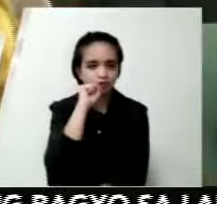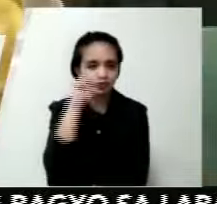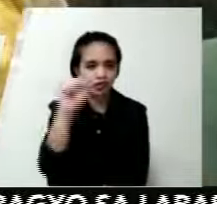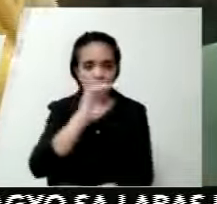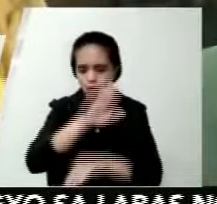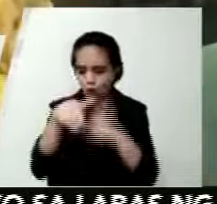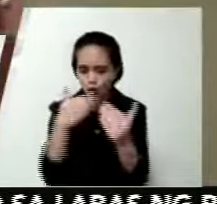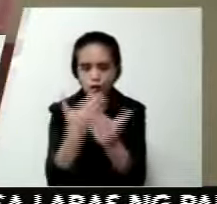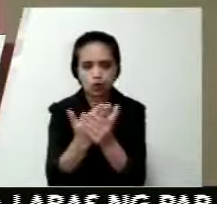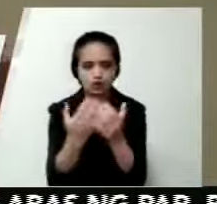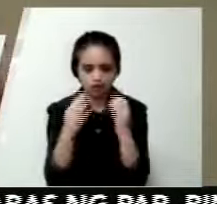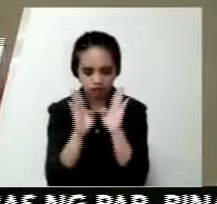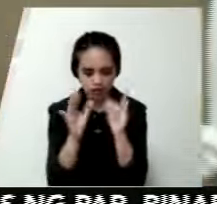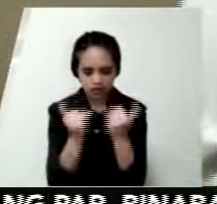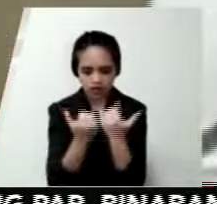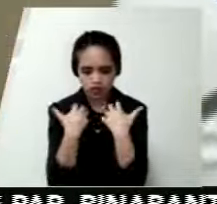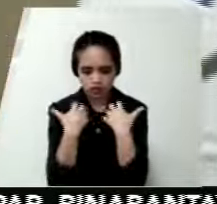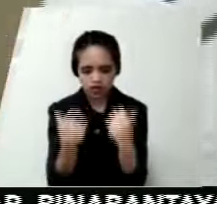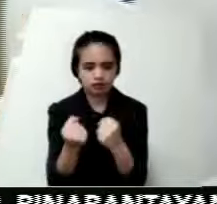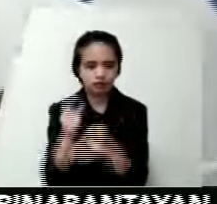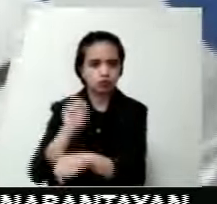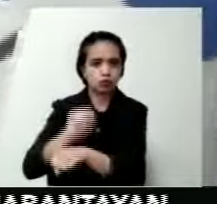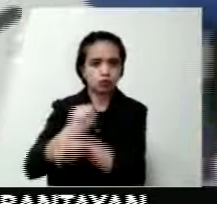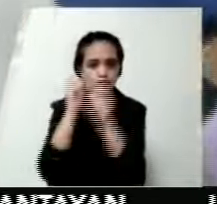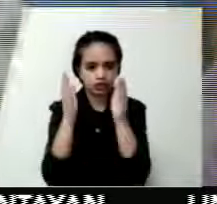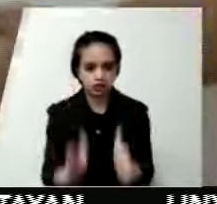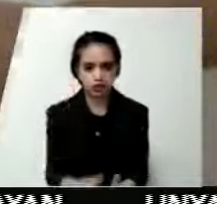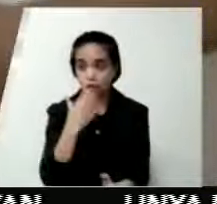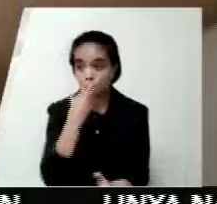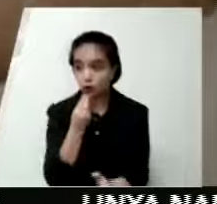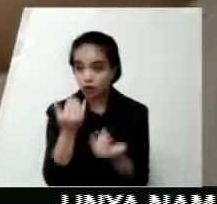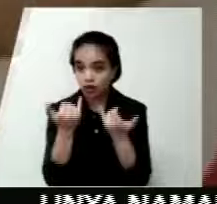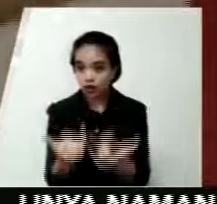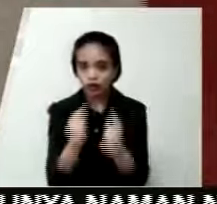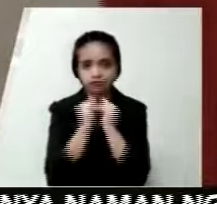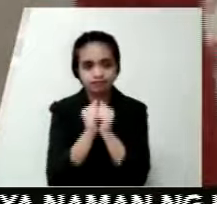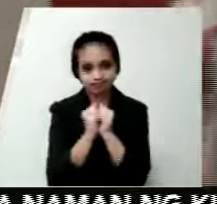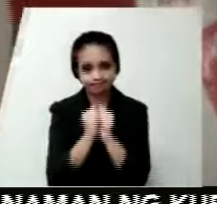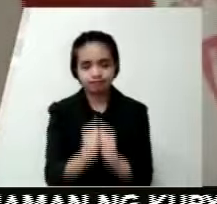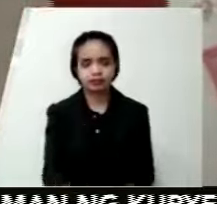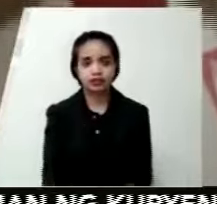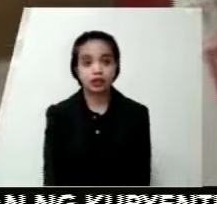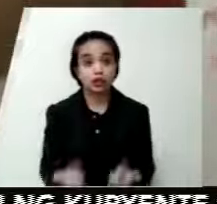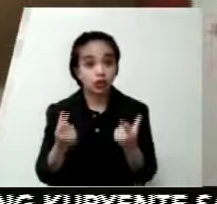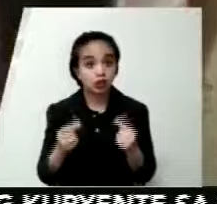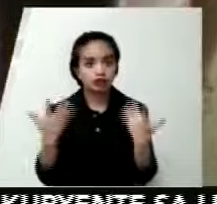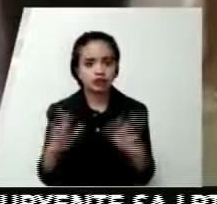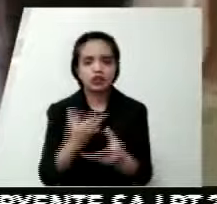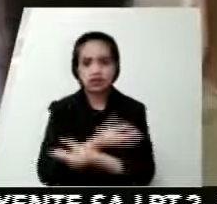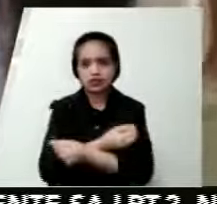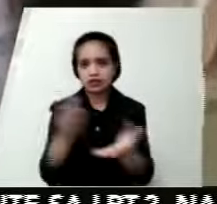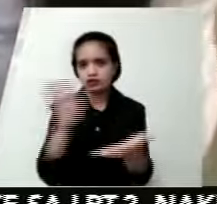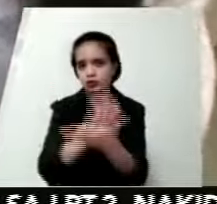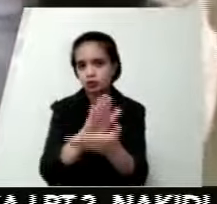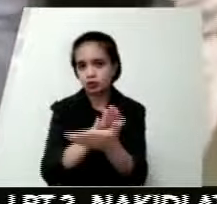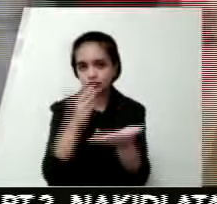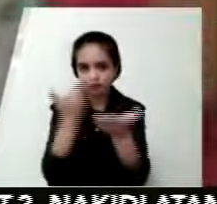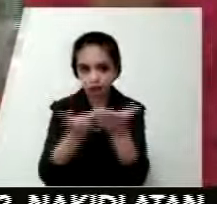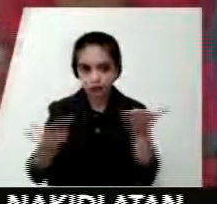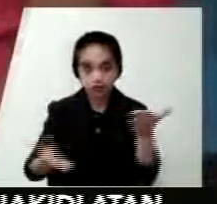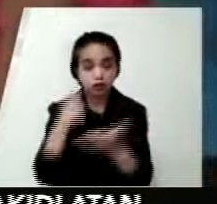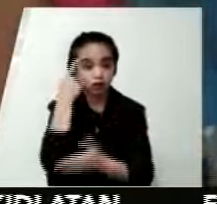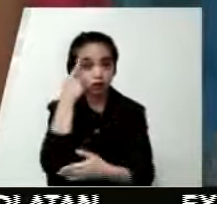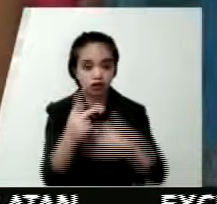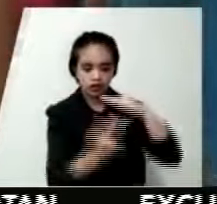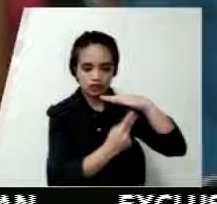health workers na nakiisa sa atin ngayon. Namahagi rin tayo ng school supplies sa mga kinder at grade